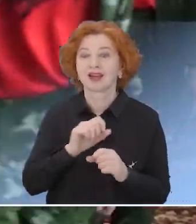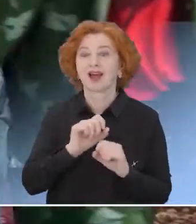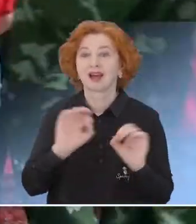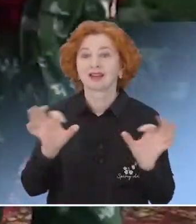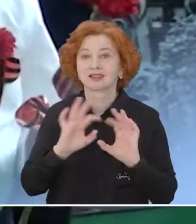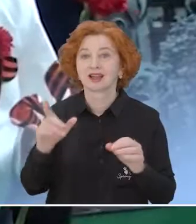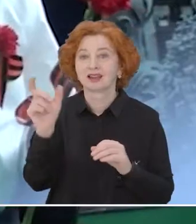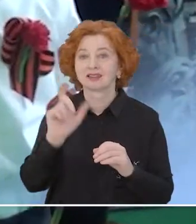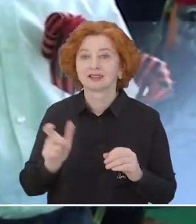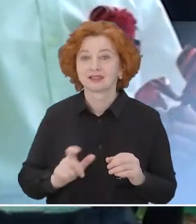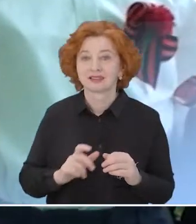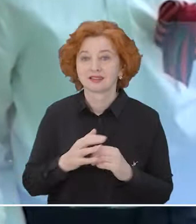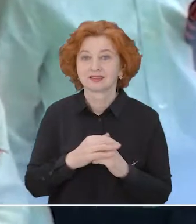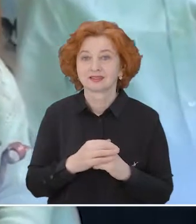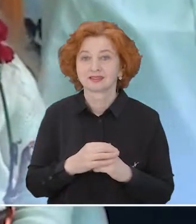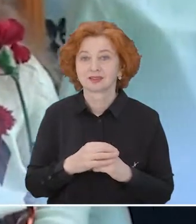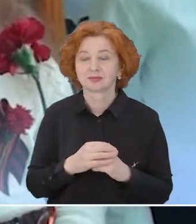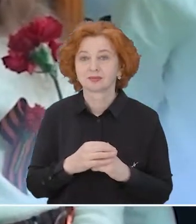стихи.